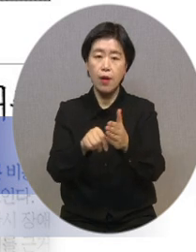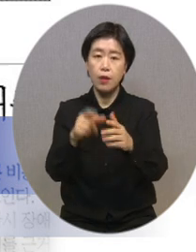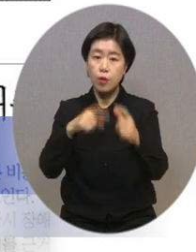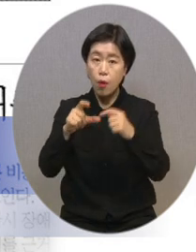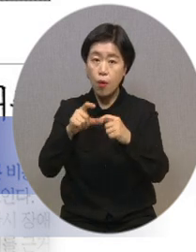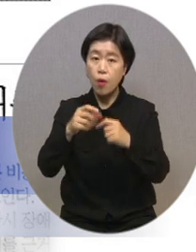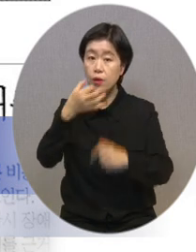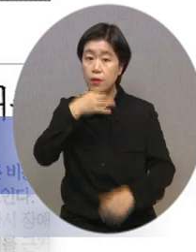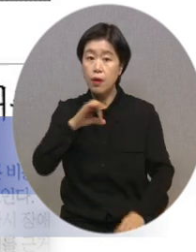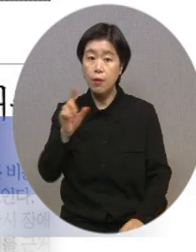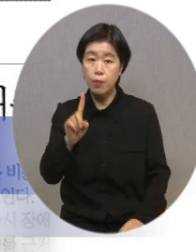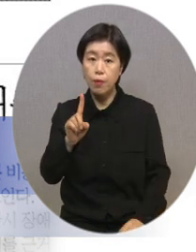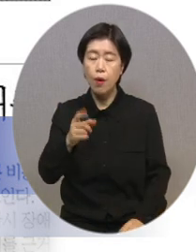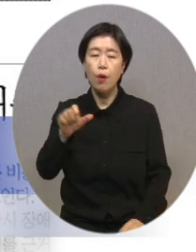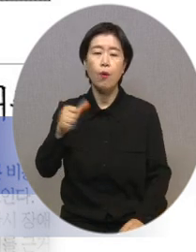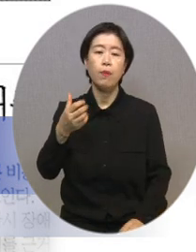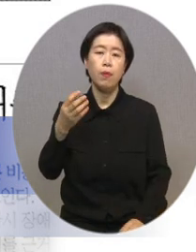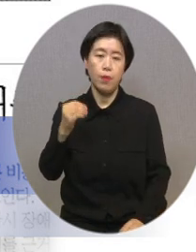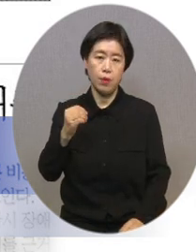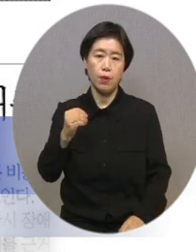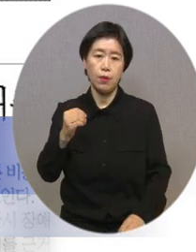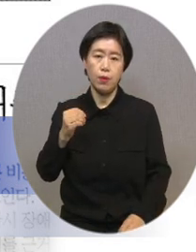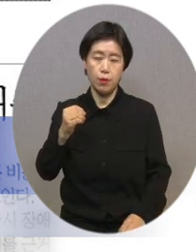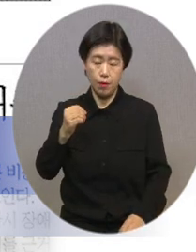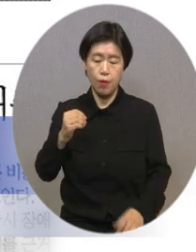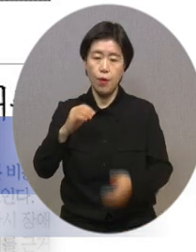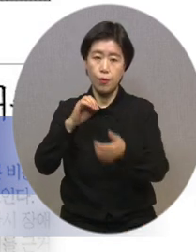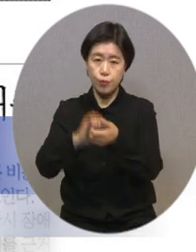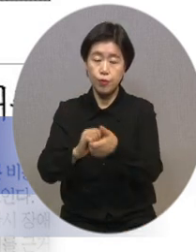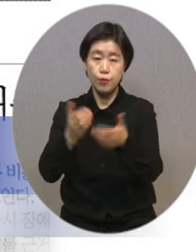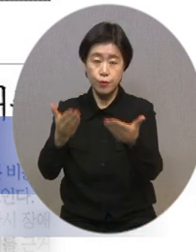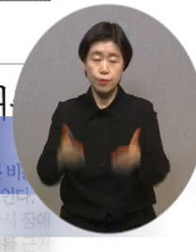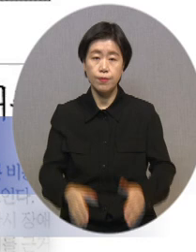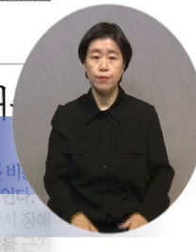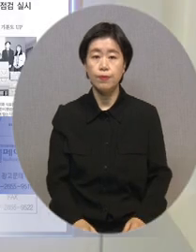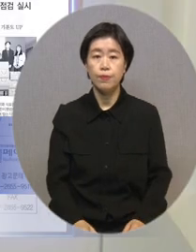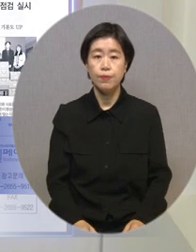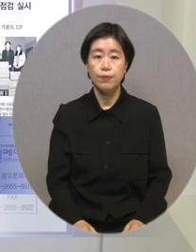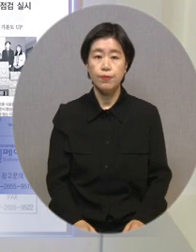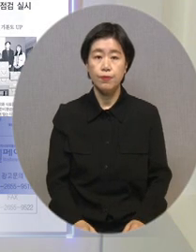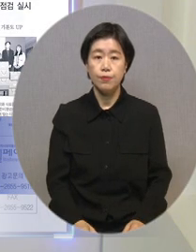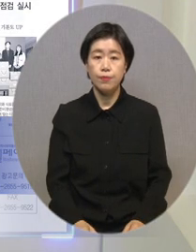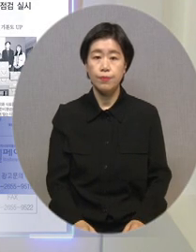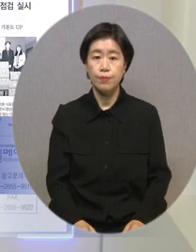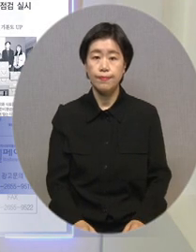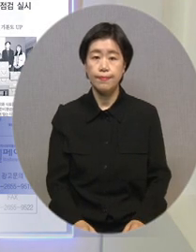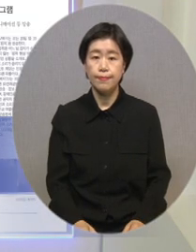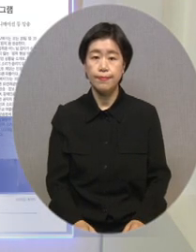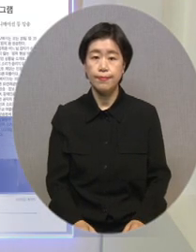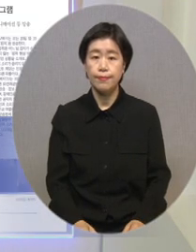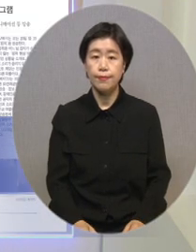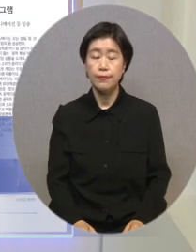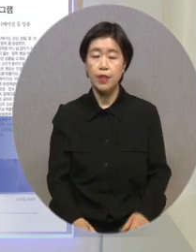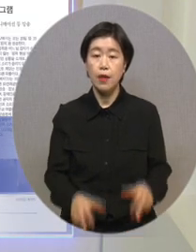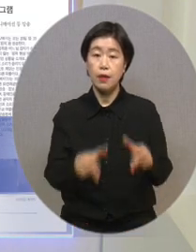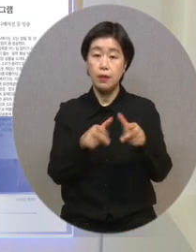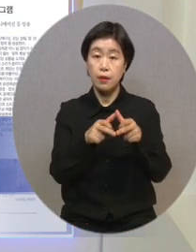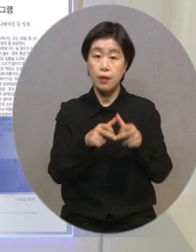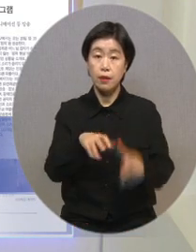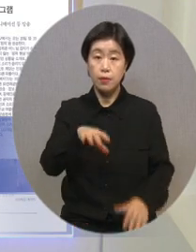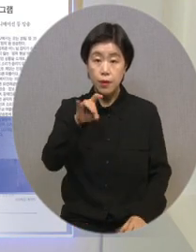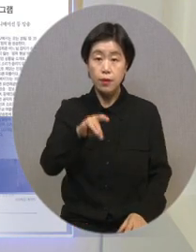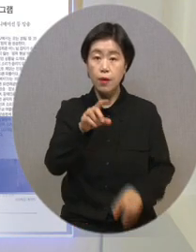이자까지 약 500만 원의 자산을 형성할 수 있습니다 장애인 신문 12년입니다